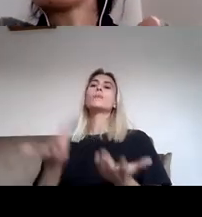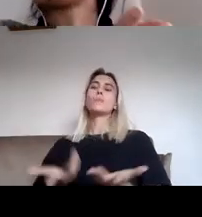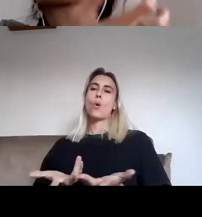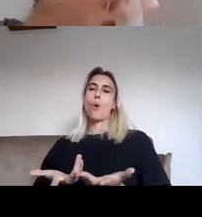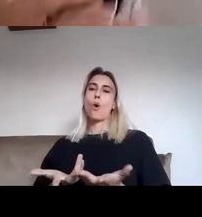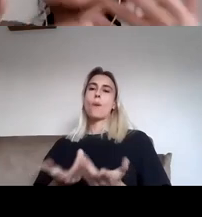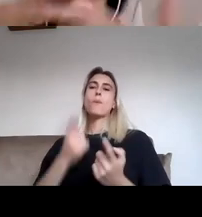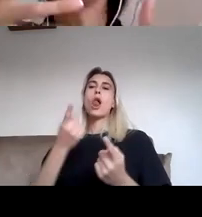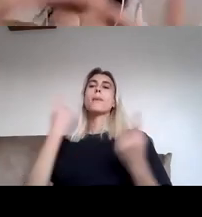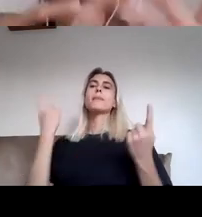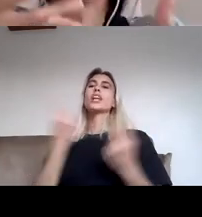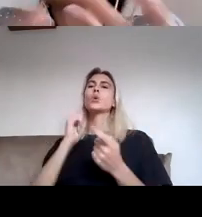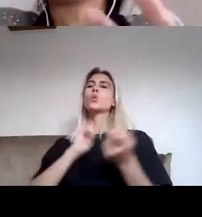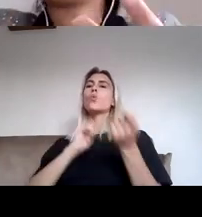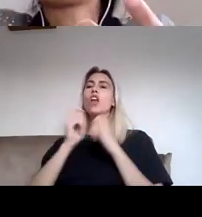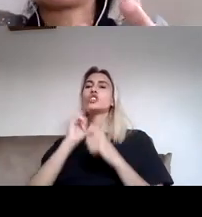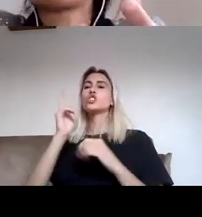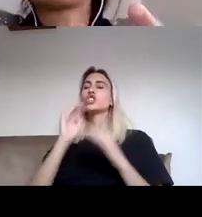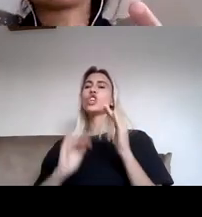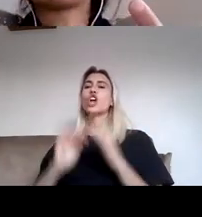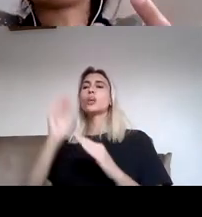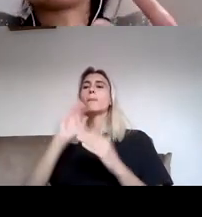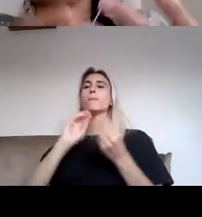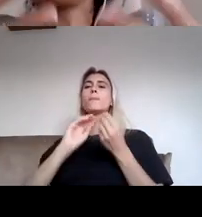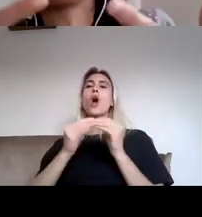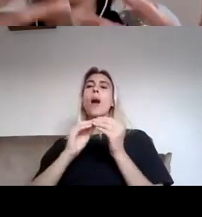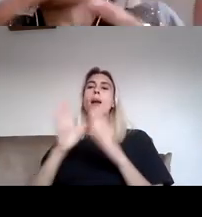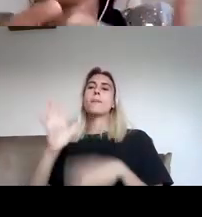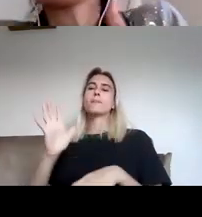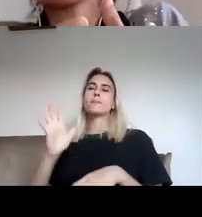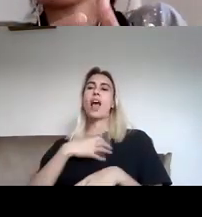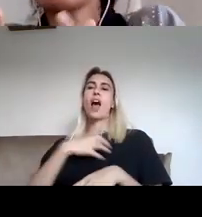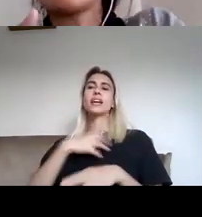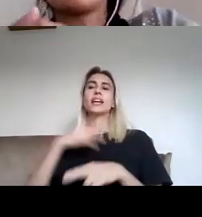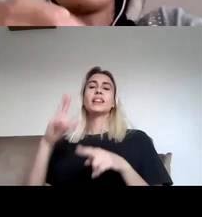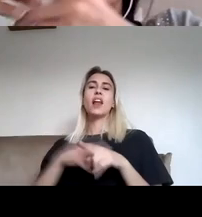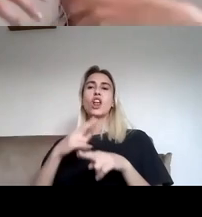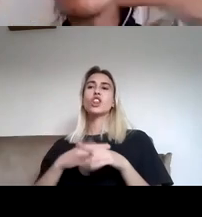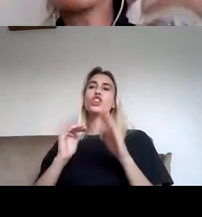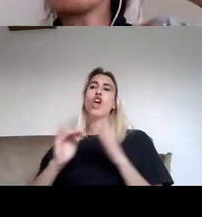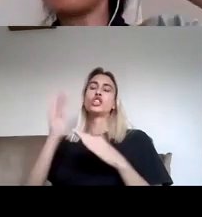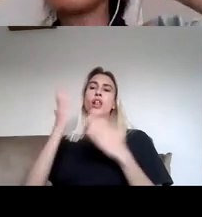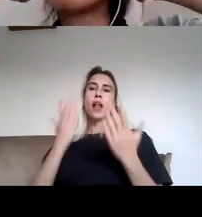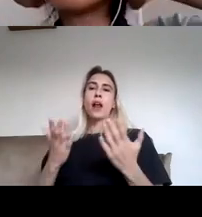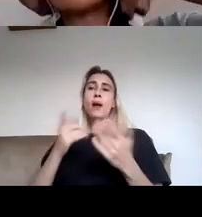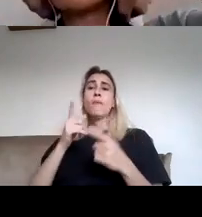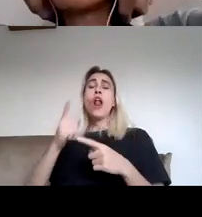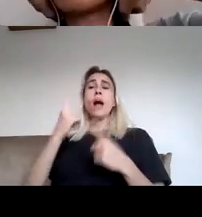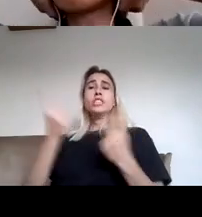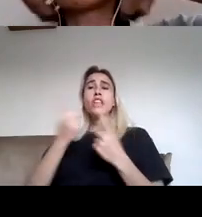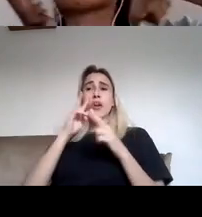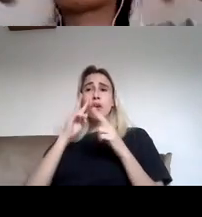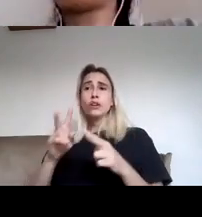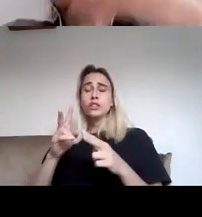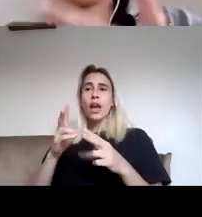Böyle kullanıcıların yaşayabileceği problemleri mesela. Kendileri de deneyerek yaşadılar. Mesela böyle şeyleri görünce